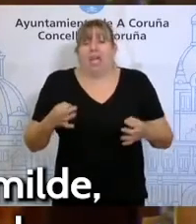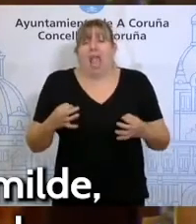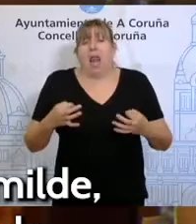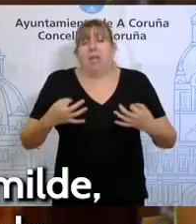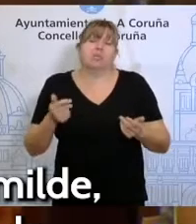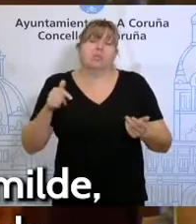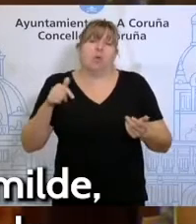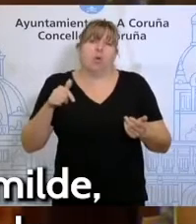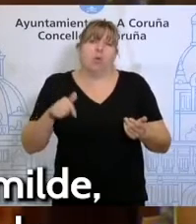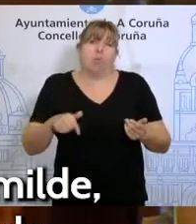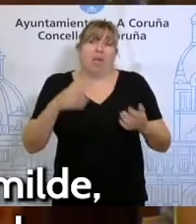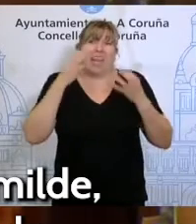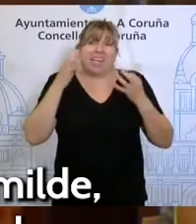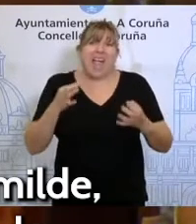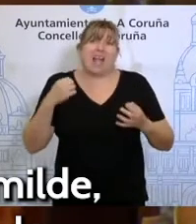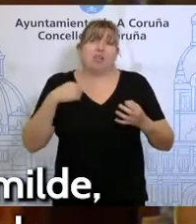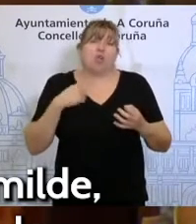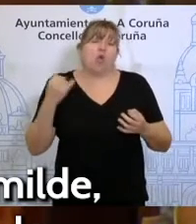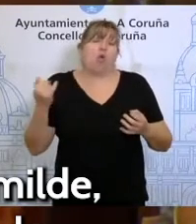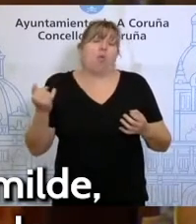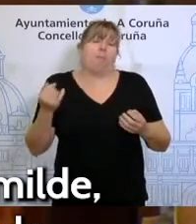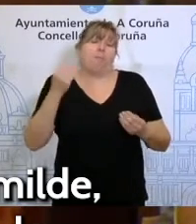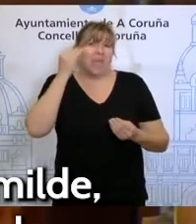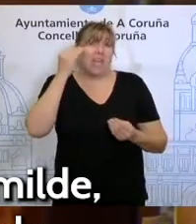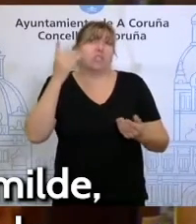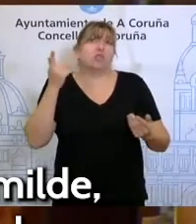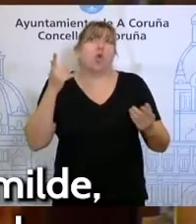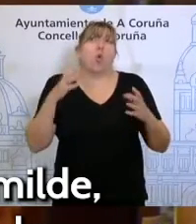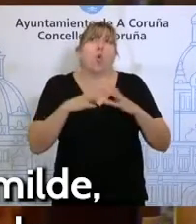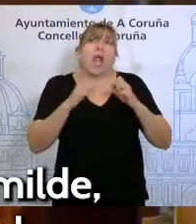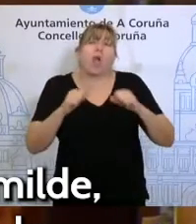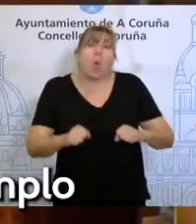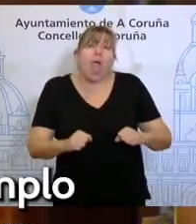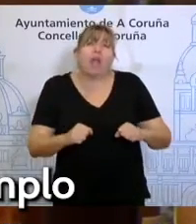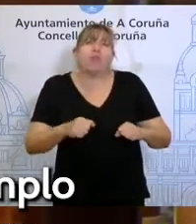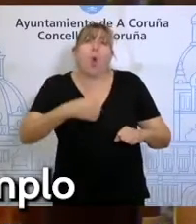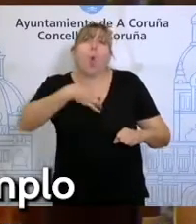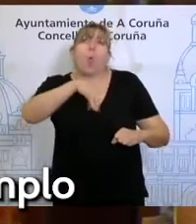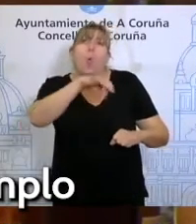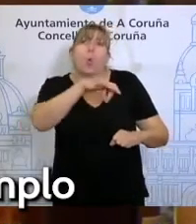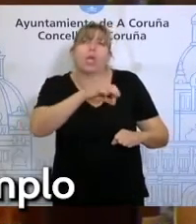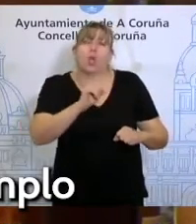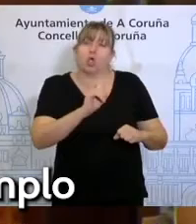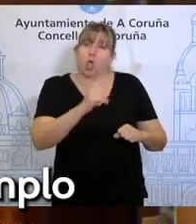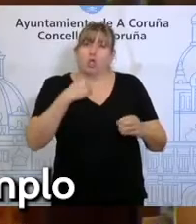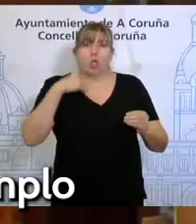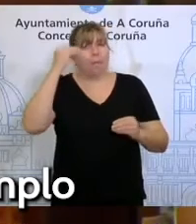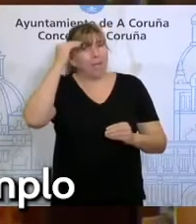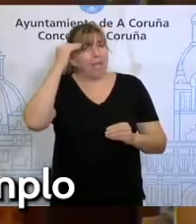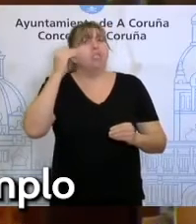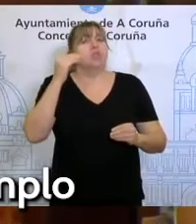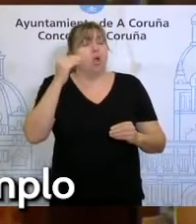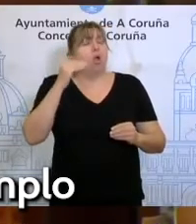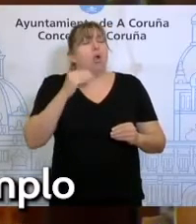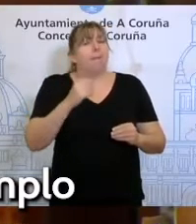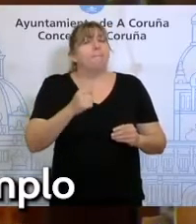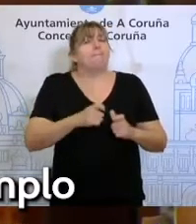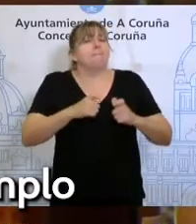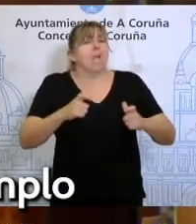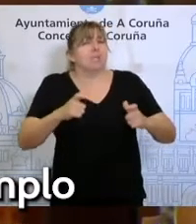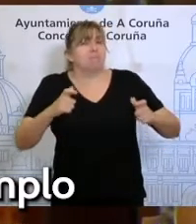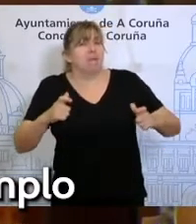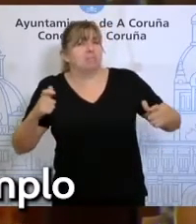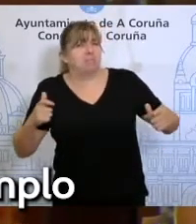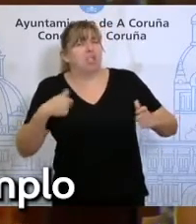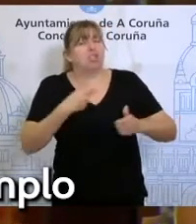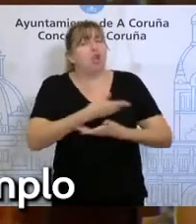acordo cativo. Me gustaría pensar que non é un acordo illado, senón que forma parte dun contexto máis amplo e porque